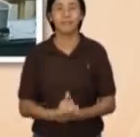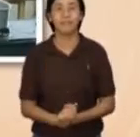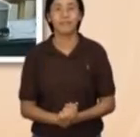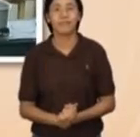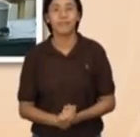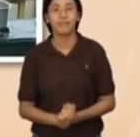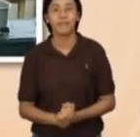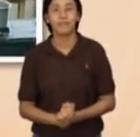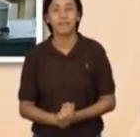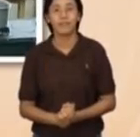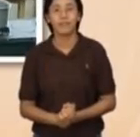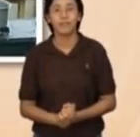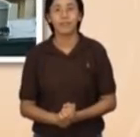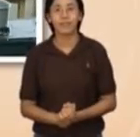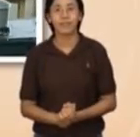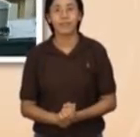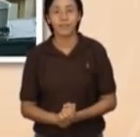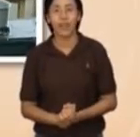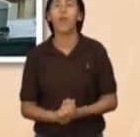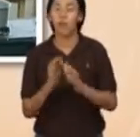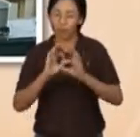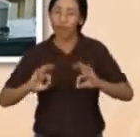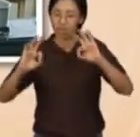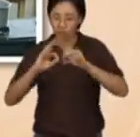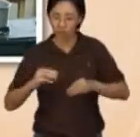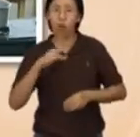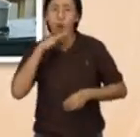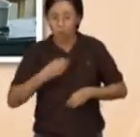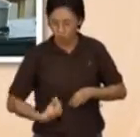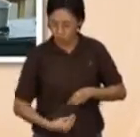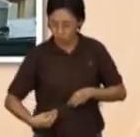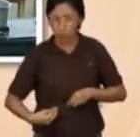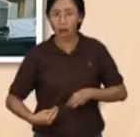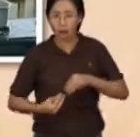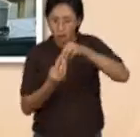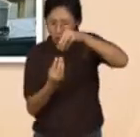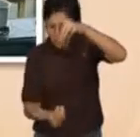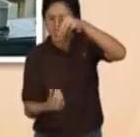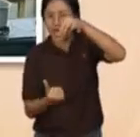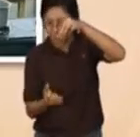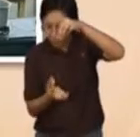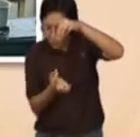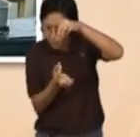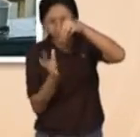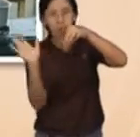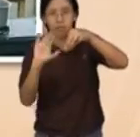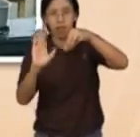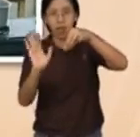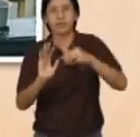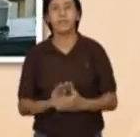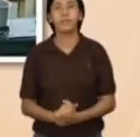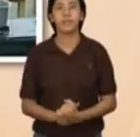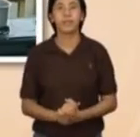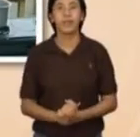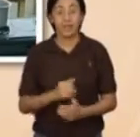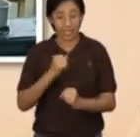ะฮะ ก็ต้องสำคัญอยู่ที่ไส้ด้วยเหมือนกันนะคะ ไส้จะรั่วไม่ได้นะครับนะฮะผมขออนุญา